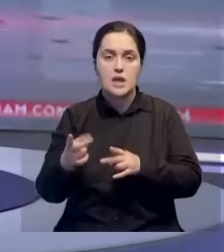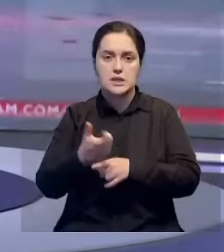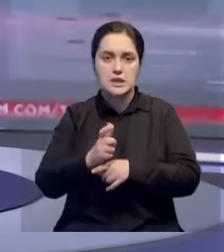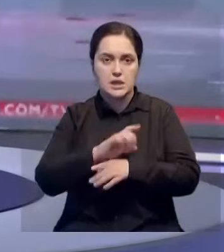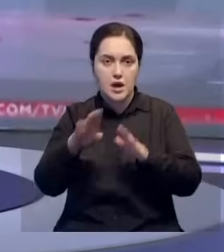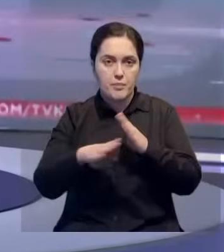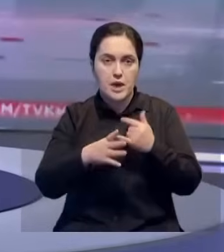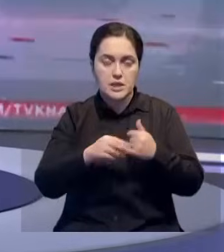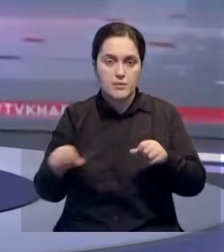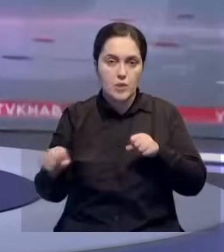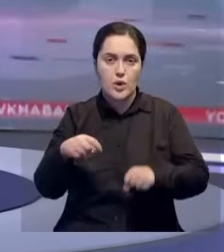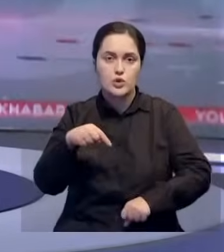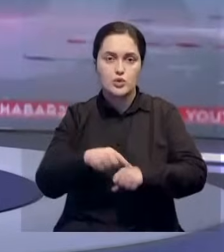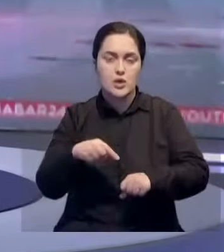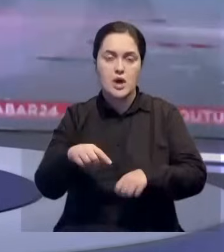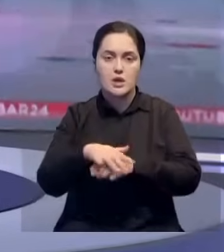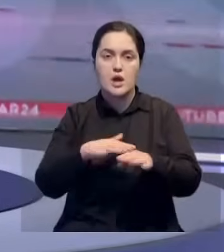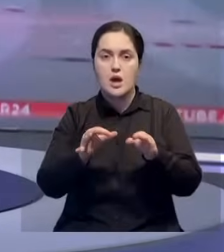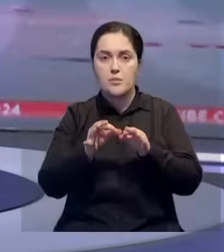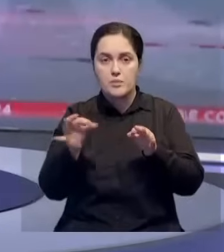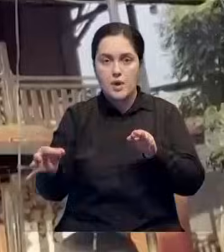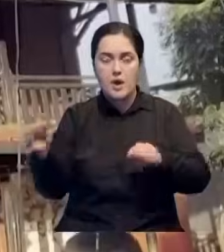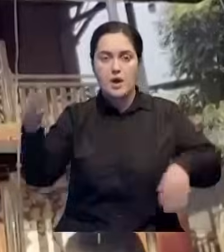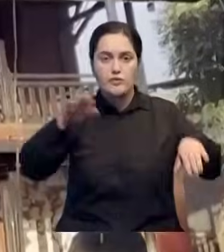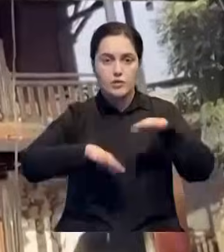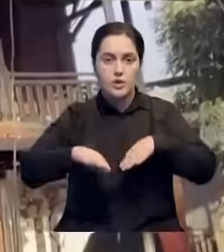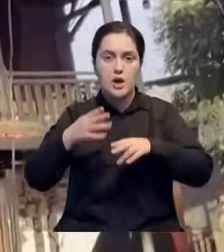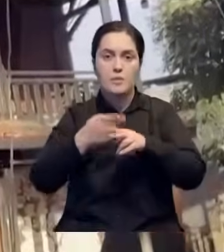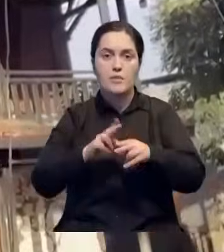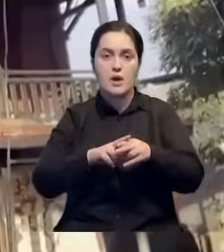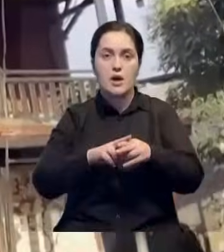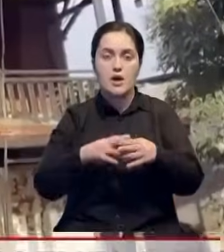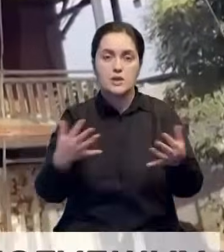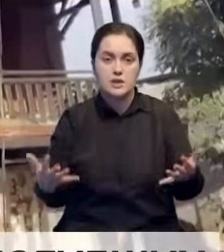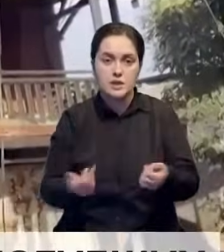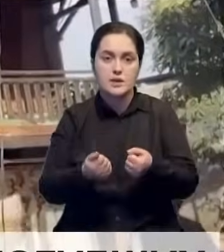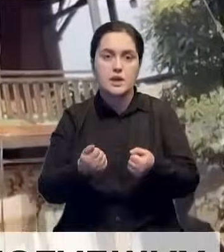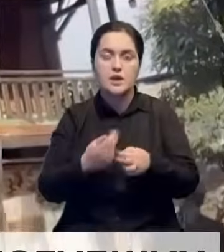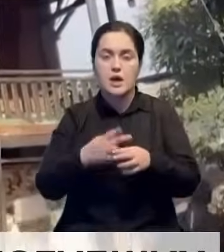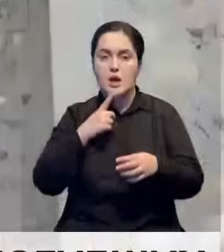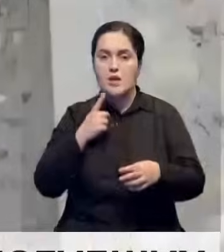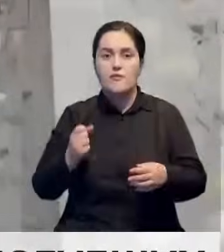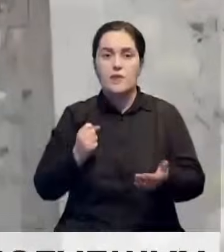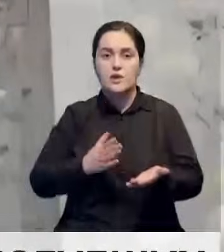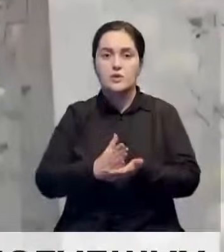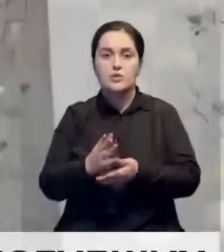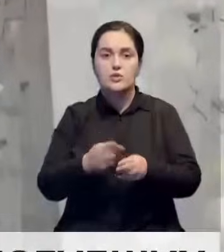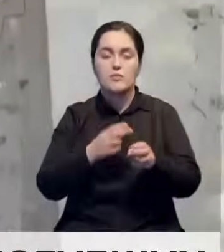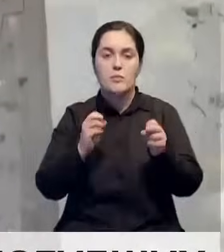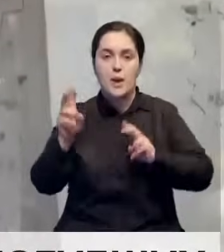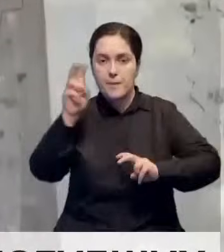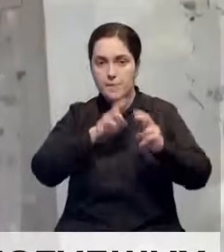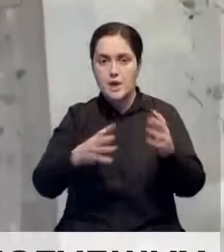подземные толчки ощутили в населенных пунктах, в горных районах. В ликвидации последствий стихии помимо спасателей задействованы военные и